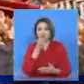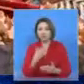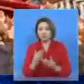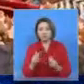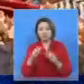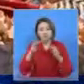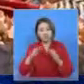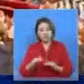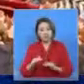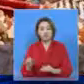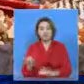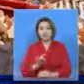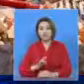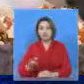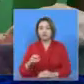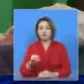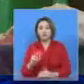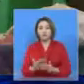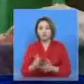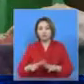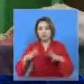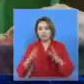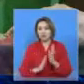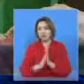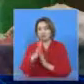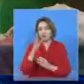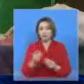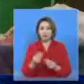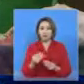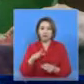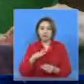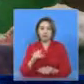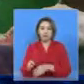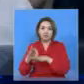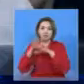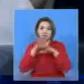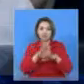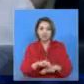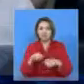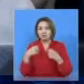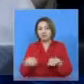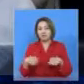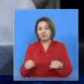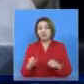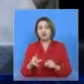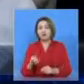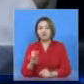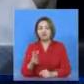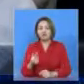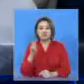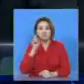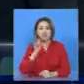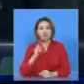ниже среднереспубликанского уровня. Наибольший рост цен произошел на завозные извне товары, такие как гречка и